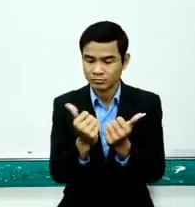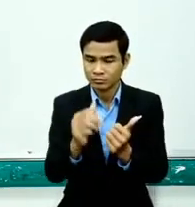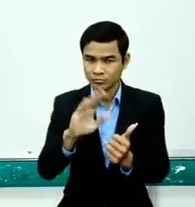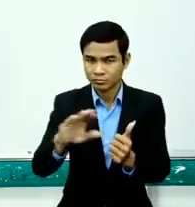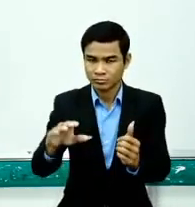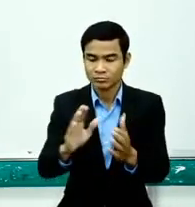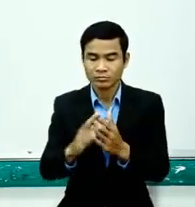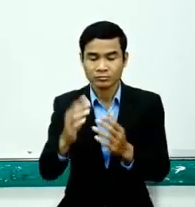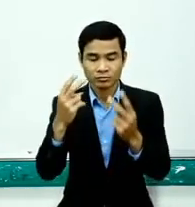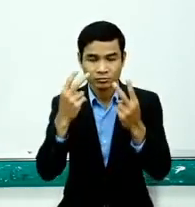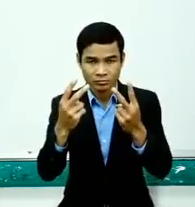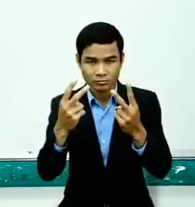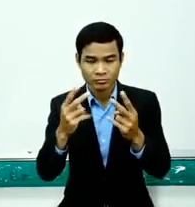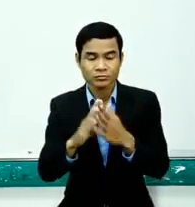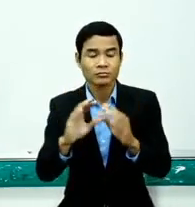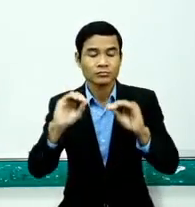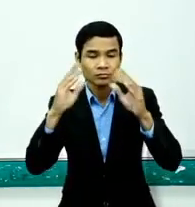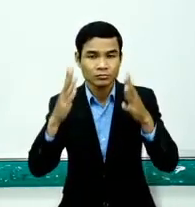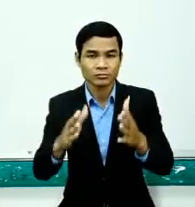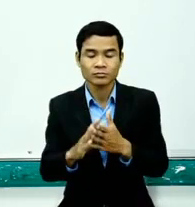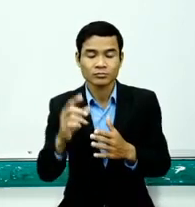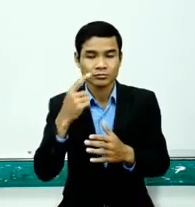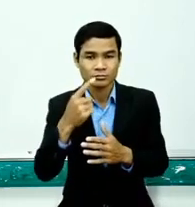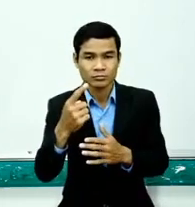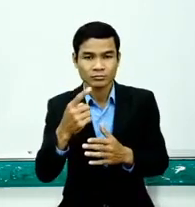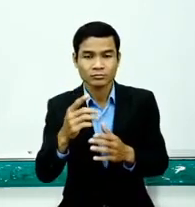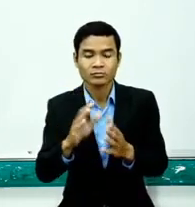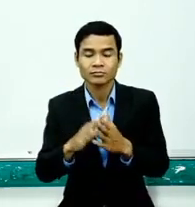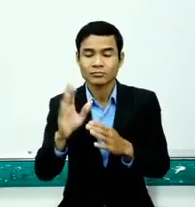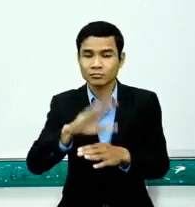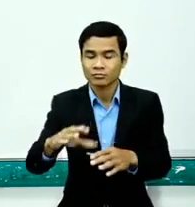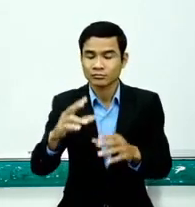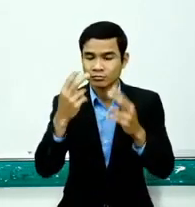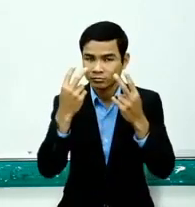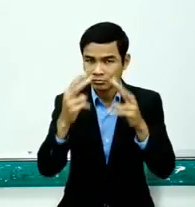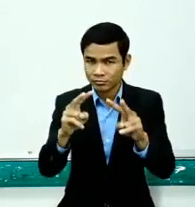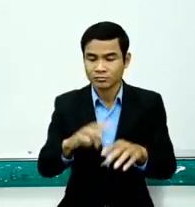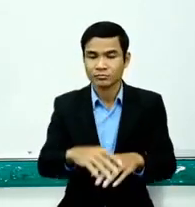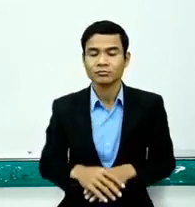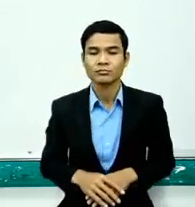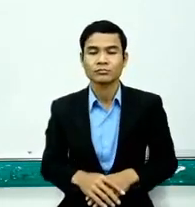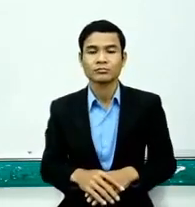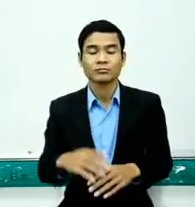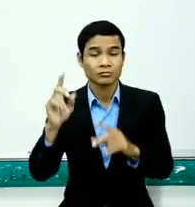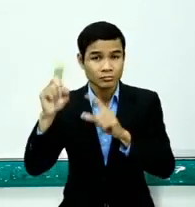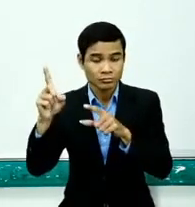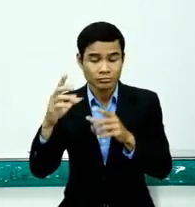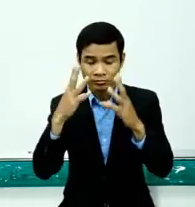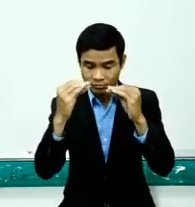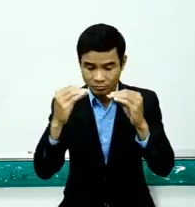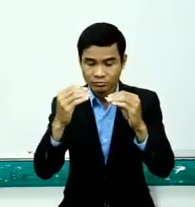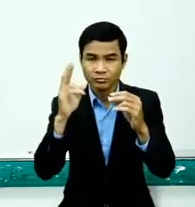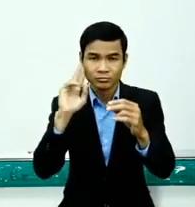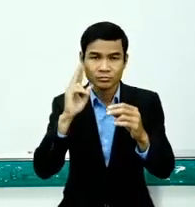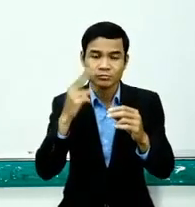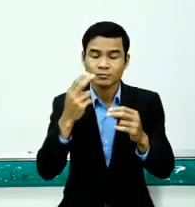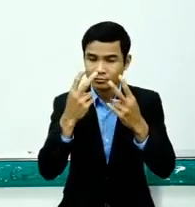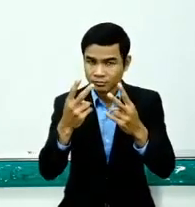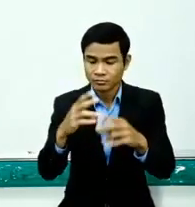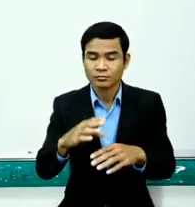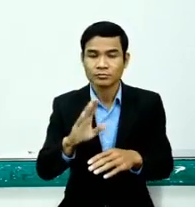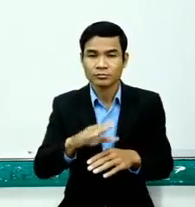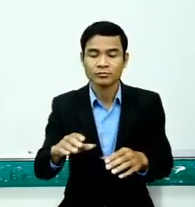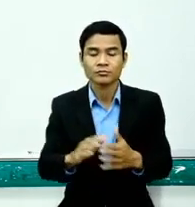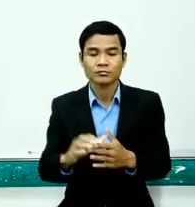កូនស្ដាប់សូរអ្នកគ្រូនិងអ្នកបន្លឺណាកូនបិទភ្នែកទាំងអស់គ្នាចាបិទភ្នែកត្រៀម